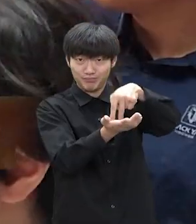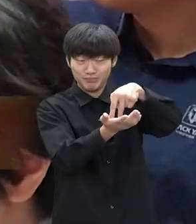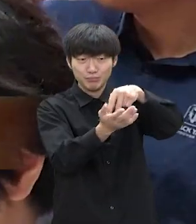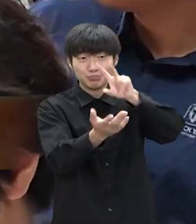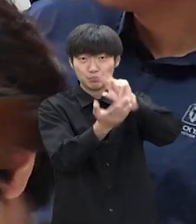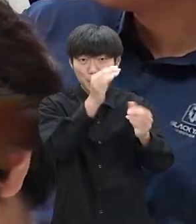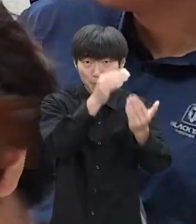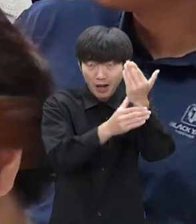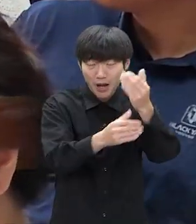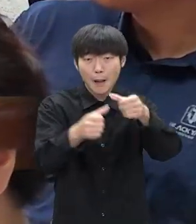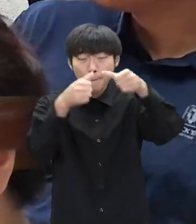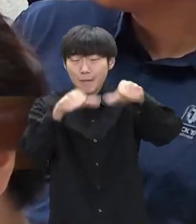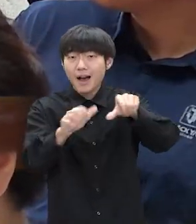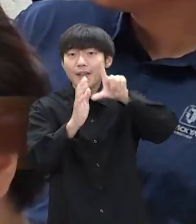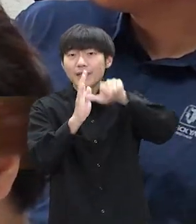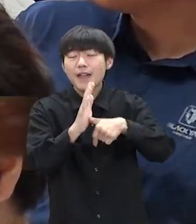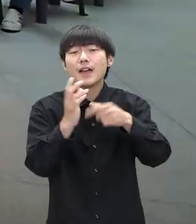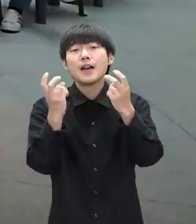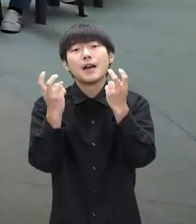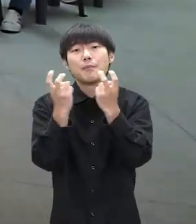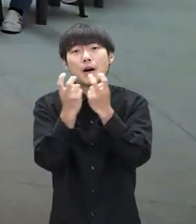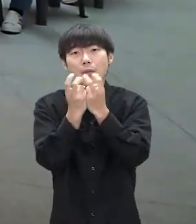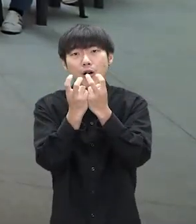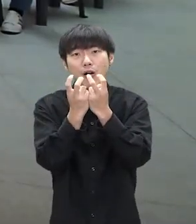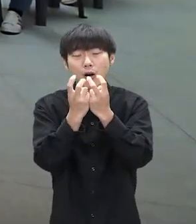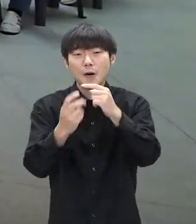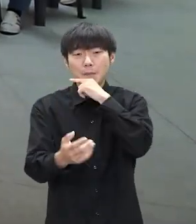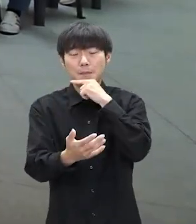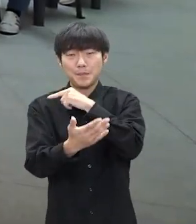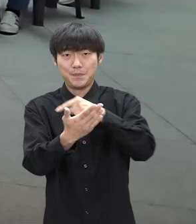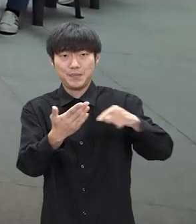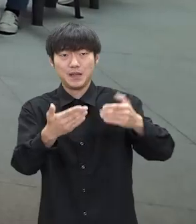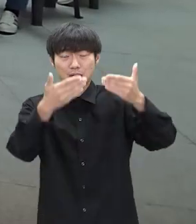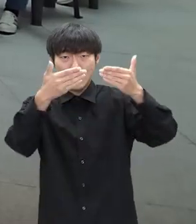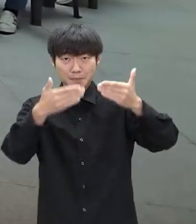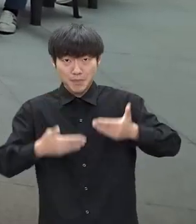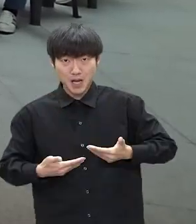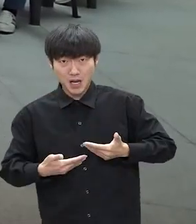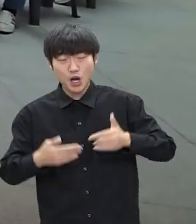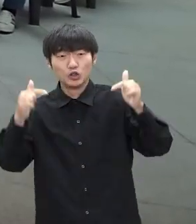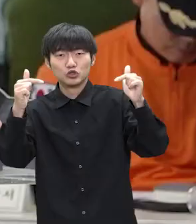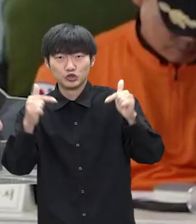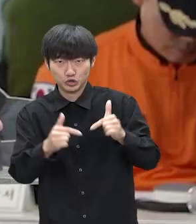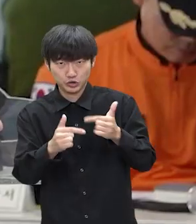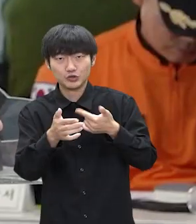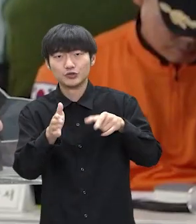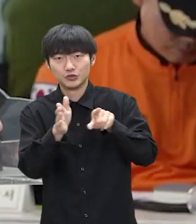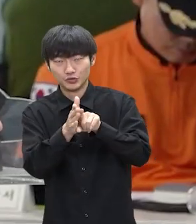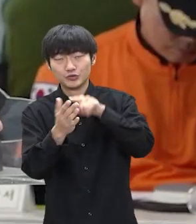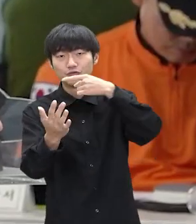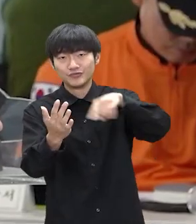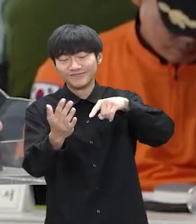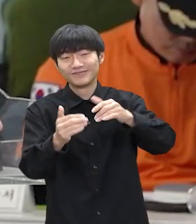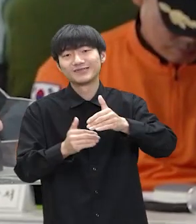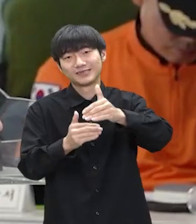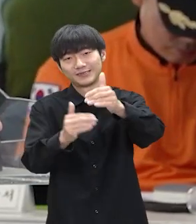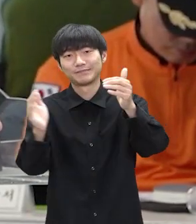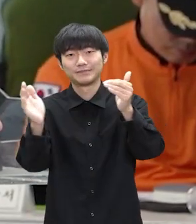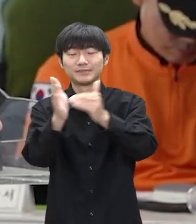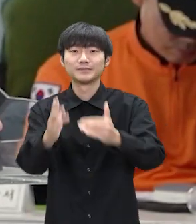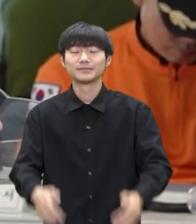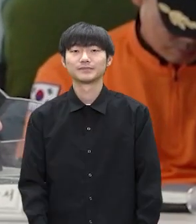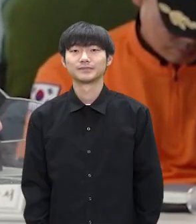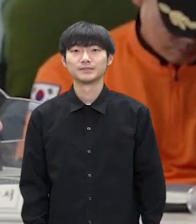사고 또는 고장 시 초기 대응 능력을 높여 인명피해를 줄이고 교육을 통한 승강기 안전이용